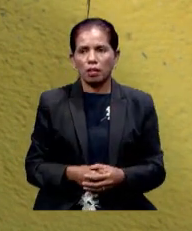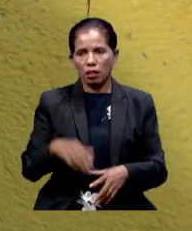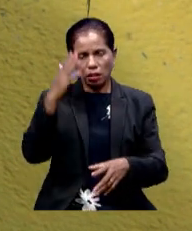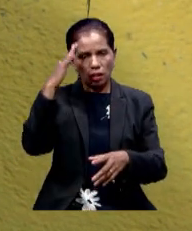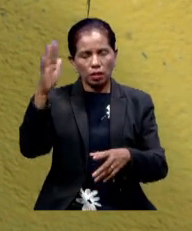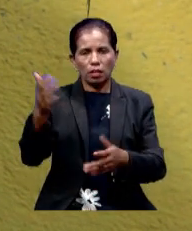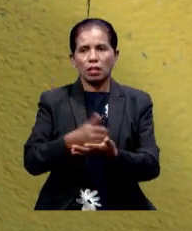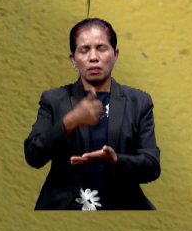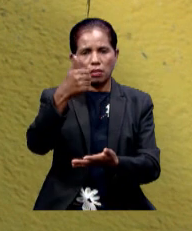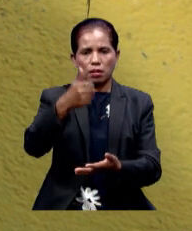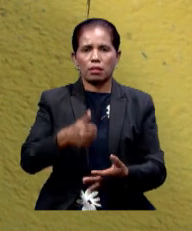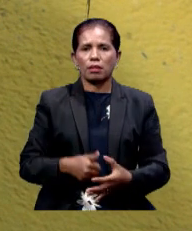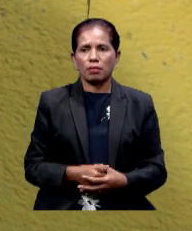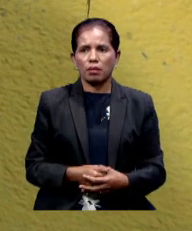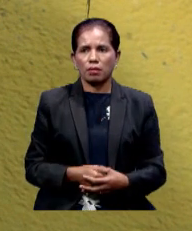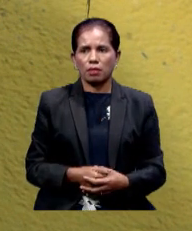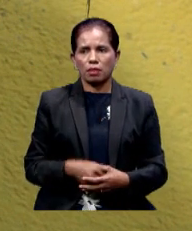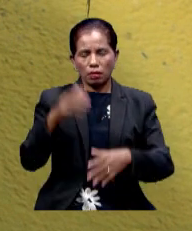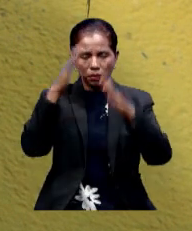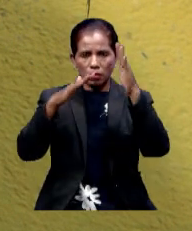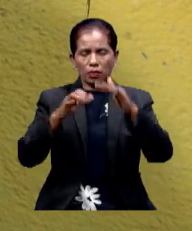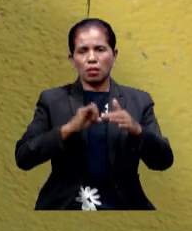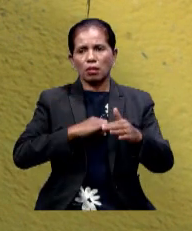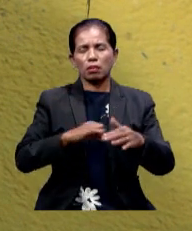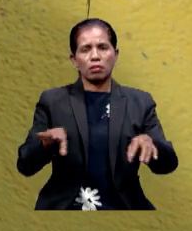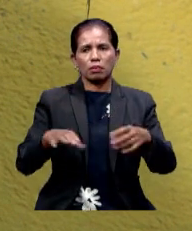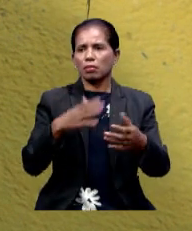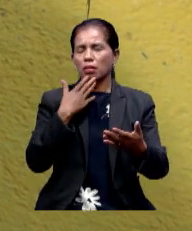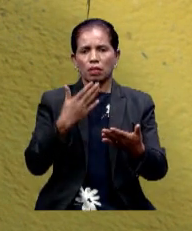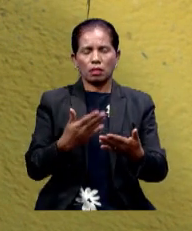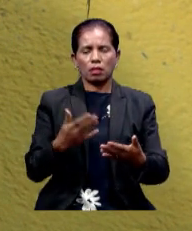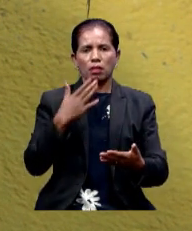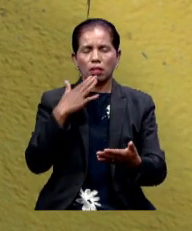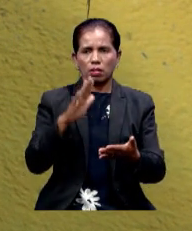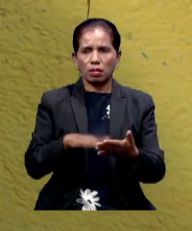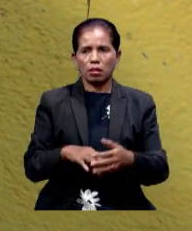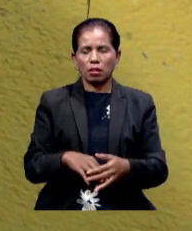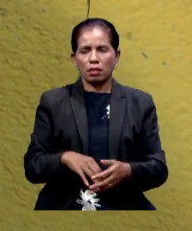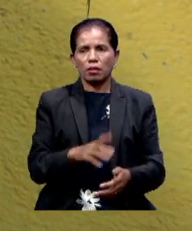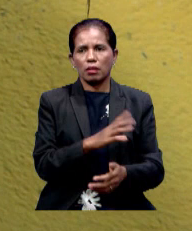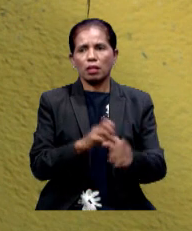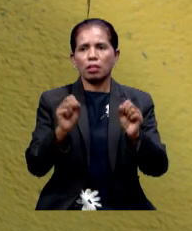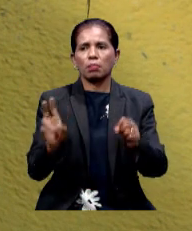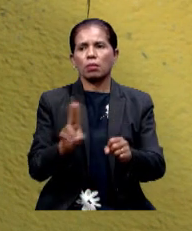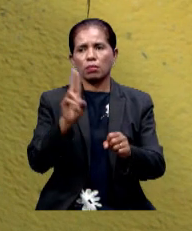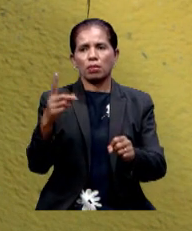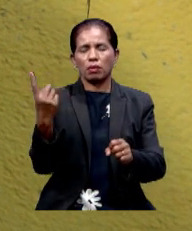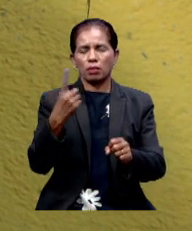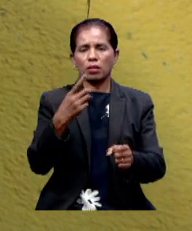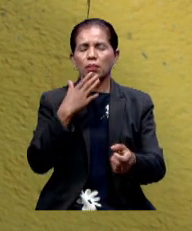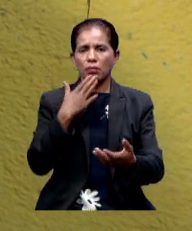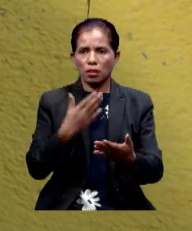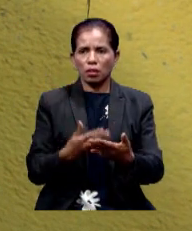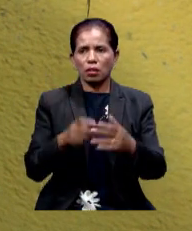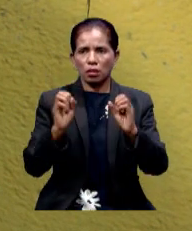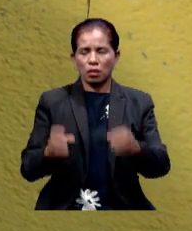aliu. Ini ada problem mana lebih ada sistem ni lalu dia. So sistem mana atau beluza nafas dia tu bel dia, mana lebih